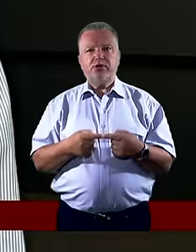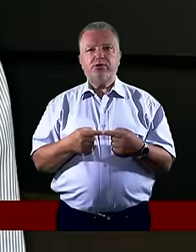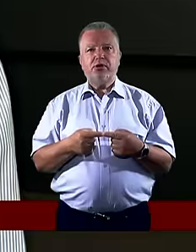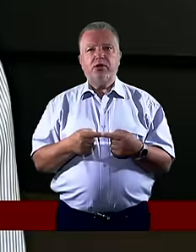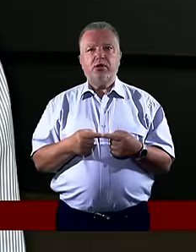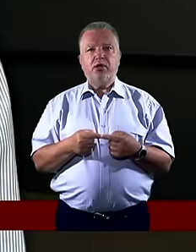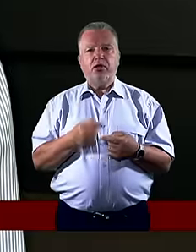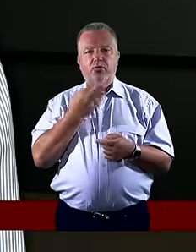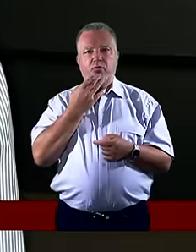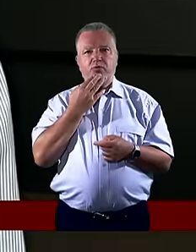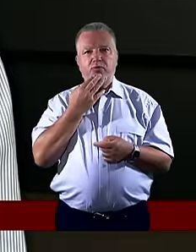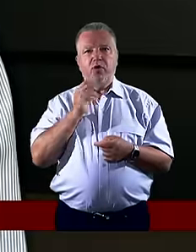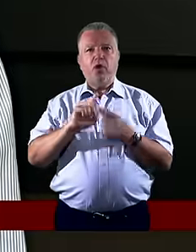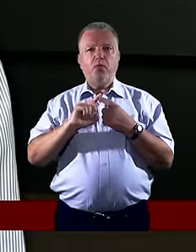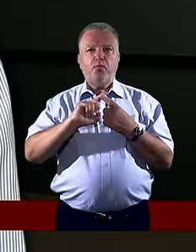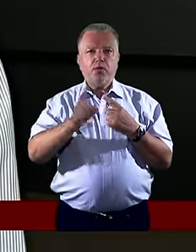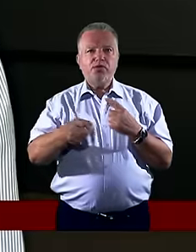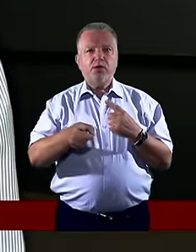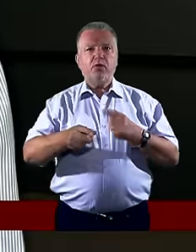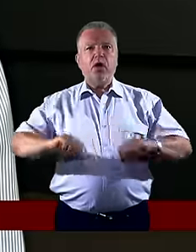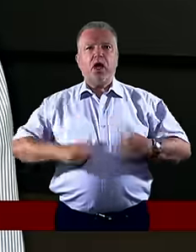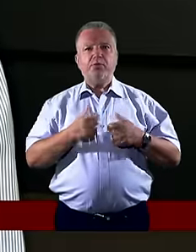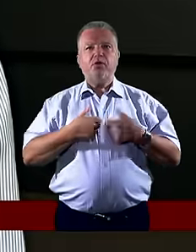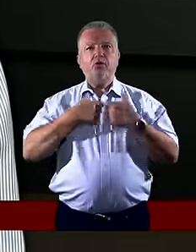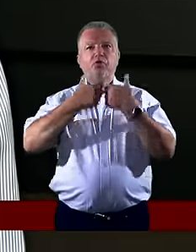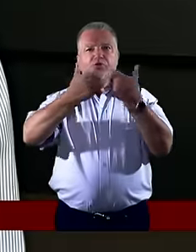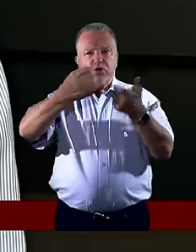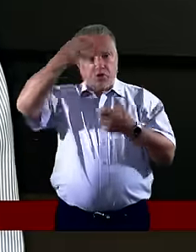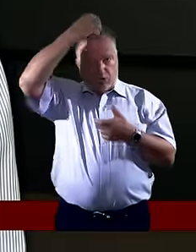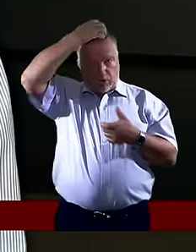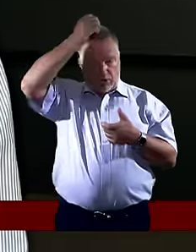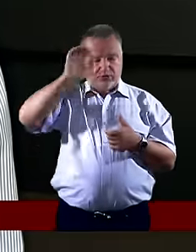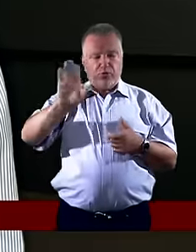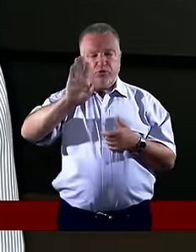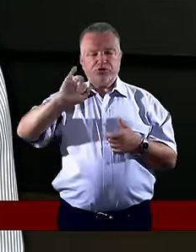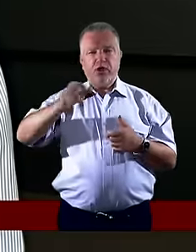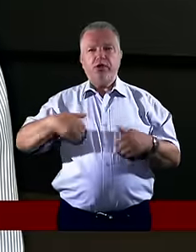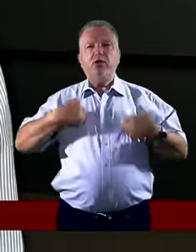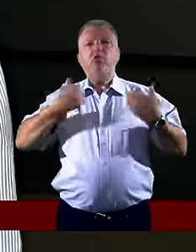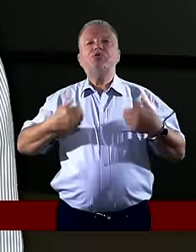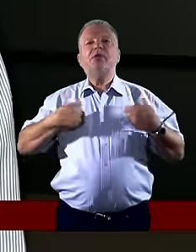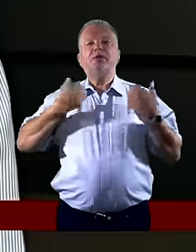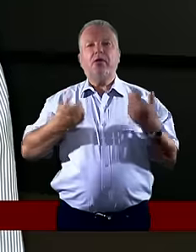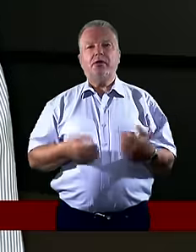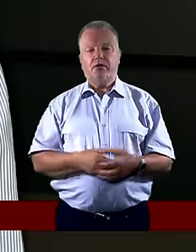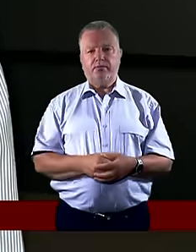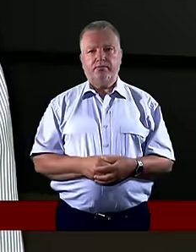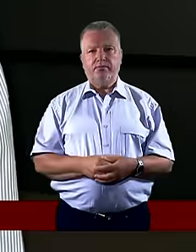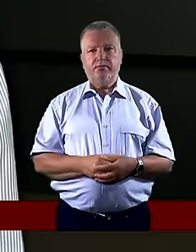jest powiedziane, że w stosunku do apostołów posłał ich, aby głosili Królestwo Boże i